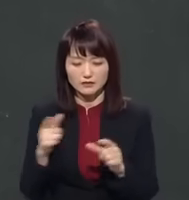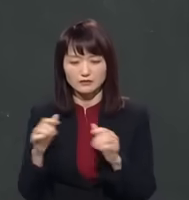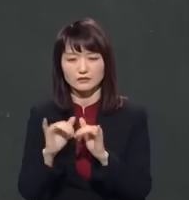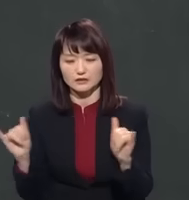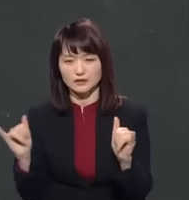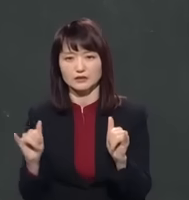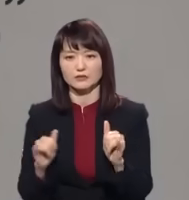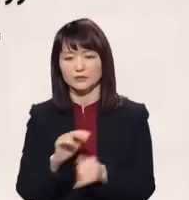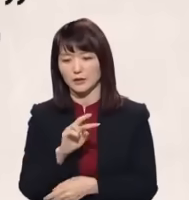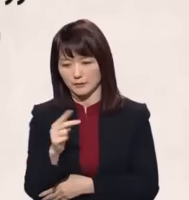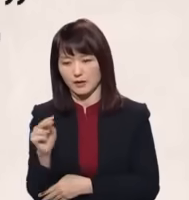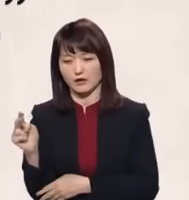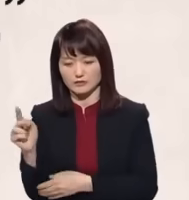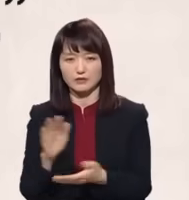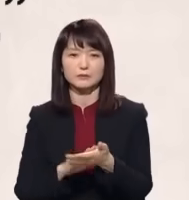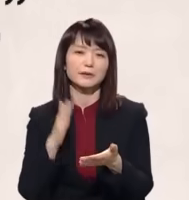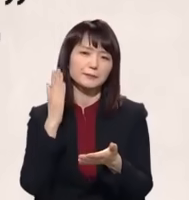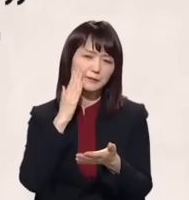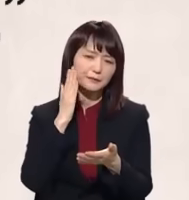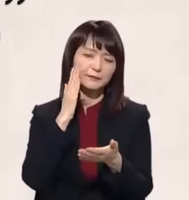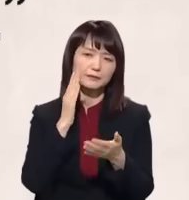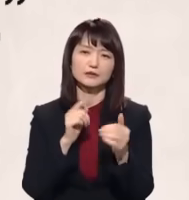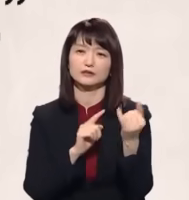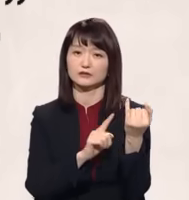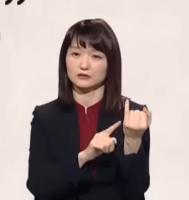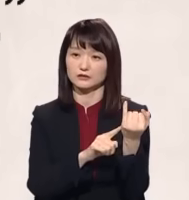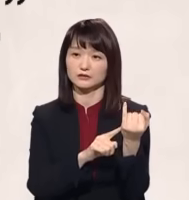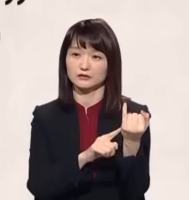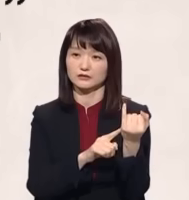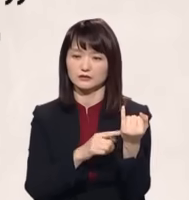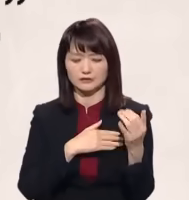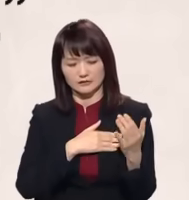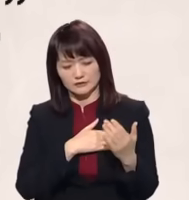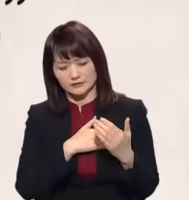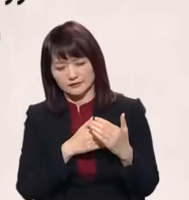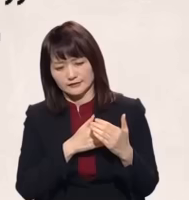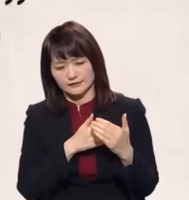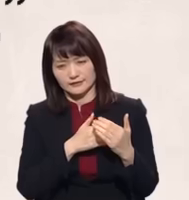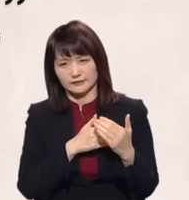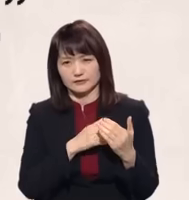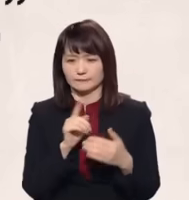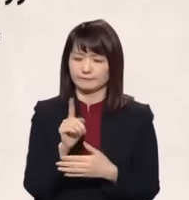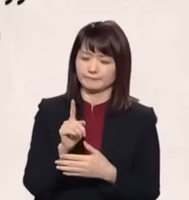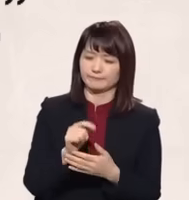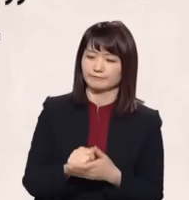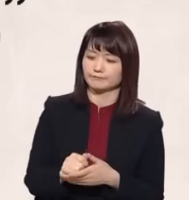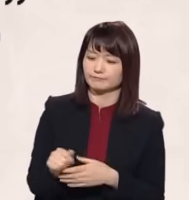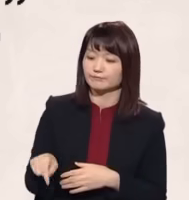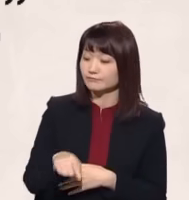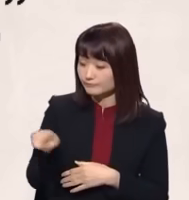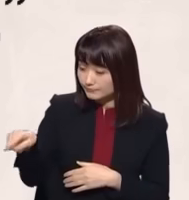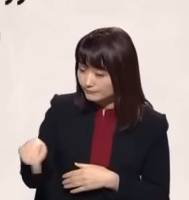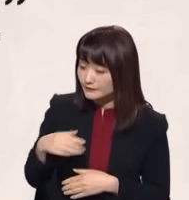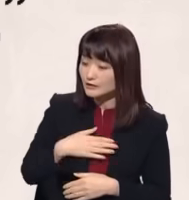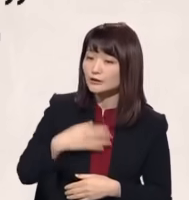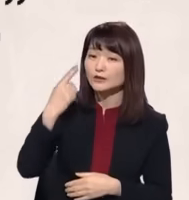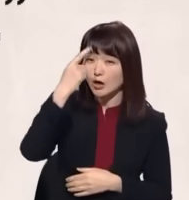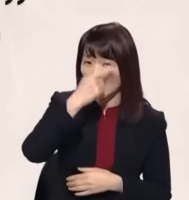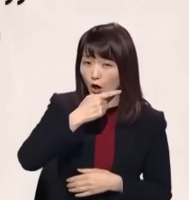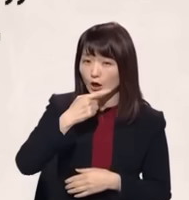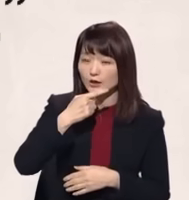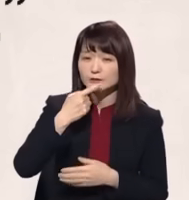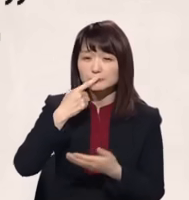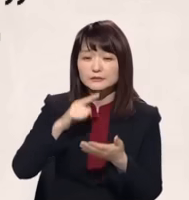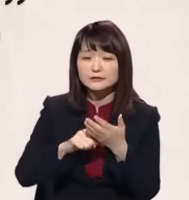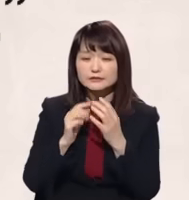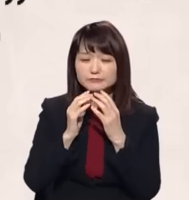번갈아 가면서 이제 본인의 베이스를 깔아줬는데, 그때마다 이분이 너무 불안해가지고 계속해서 그분들한테 저는 얼굴이 빨개져서 좀